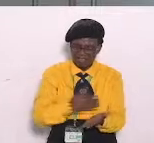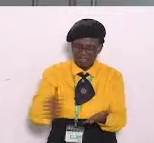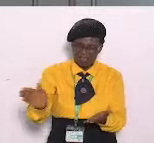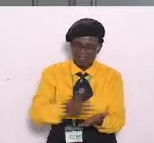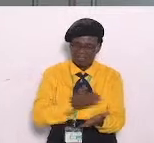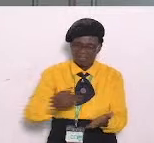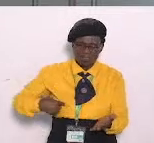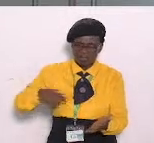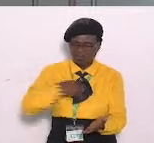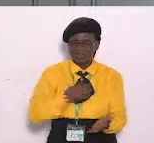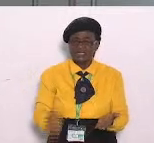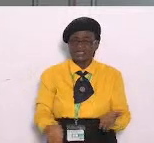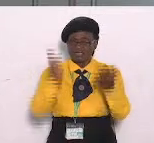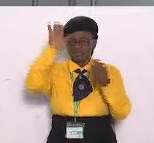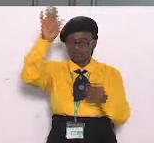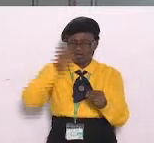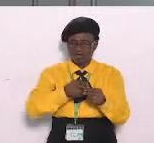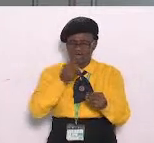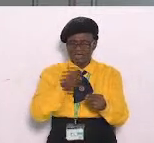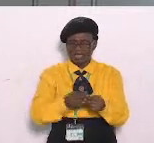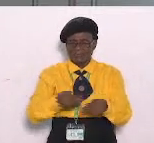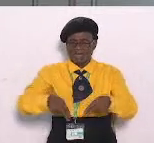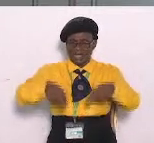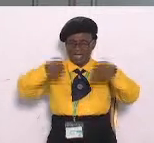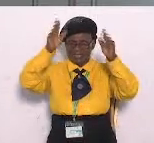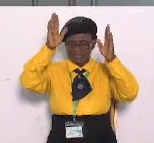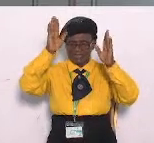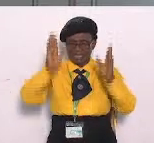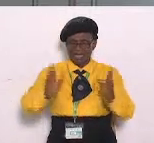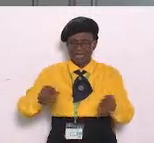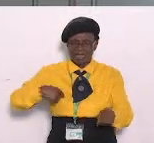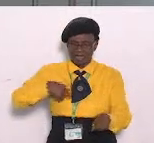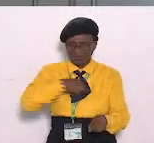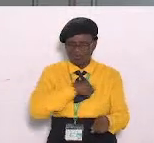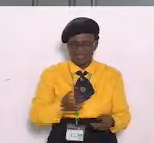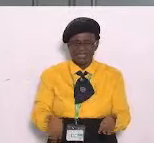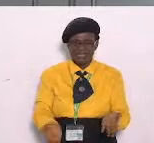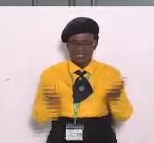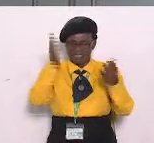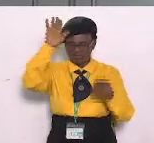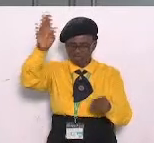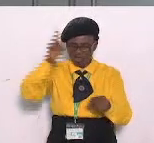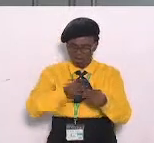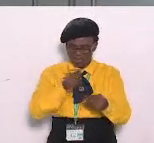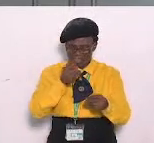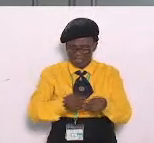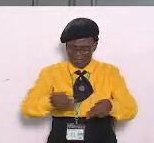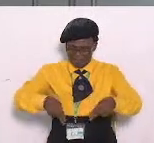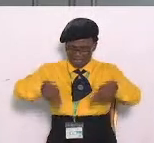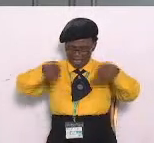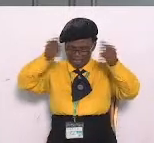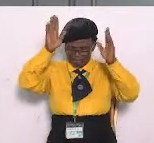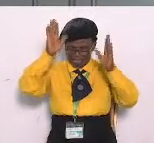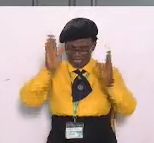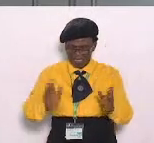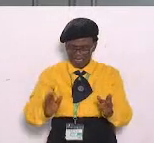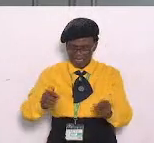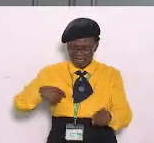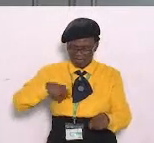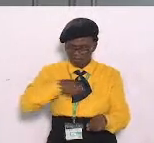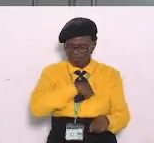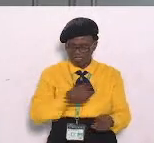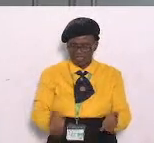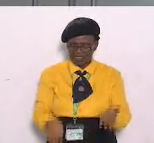nous t'élevons nous t'élevons nous nous élevons le ton nom plus haut nous